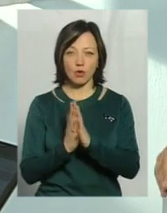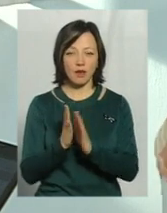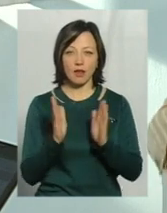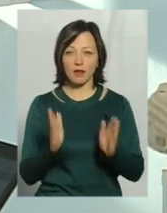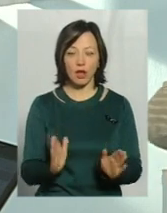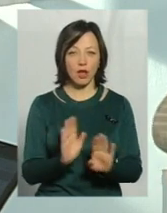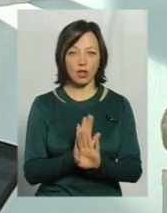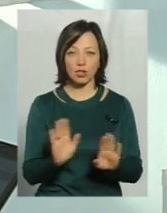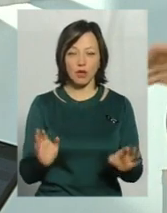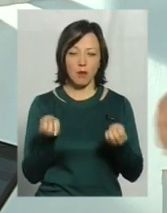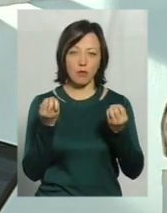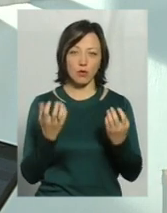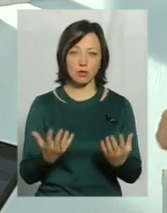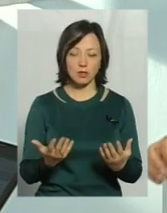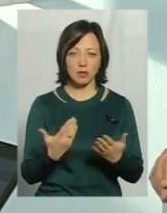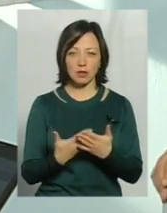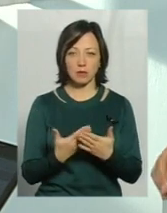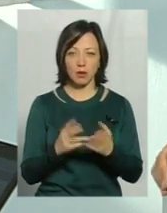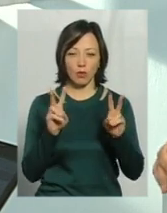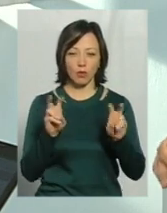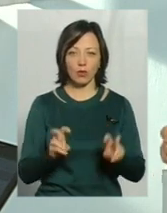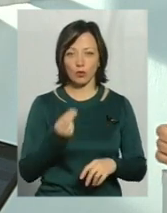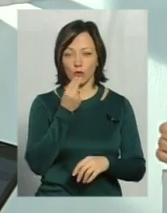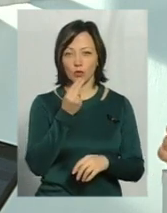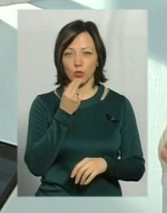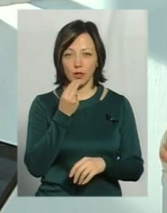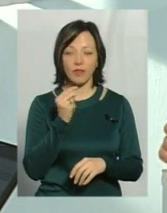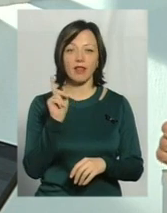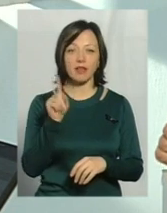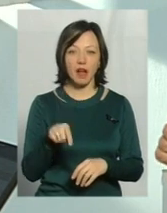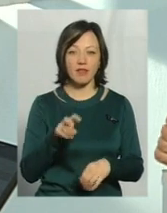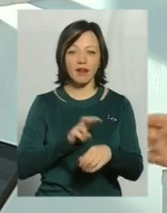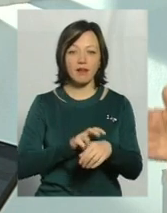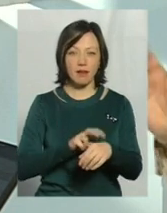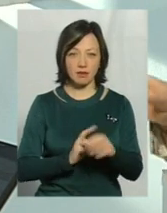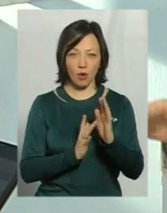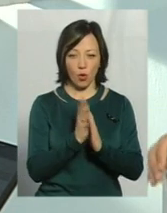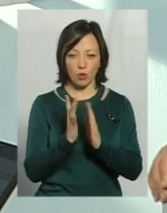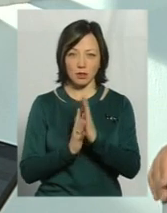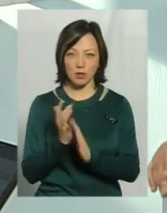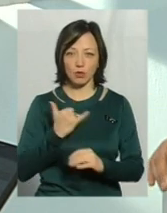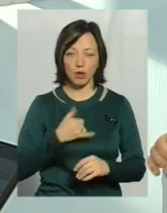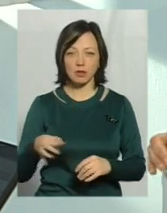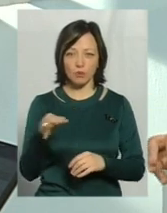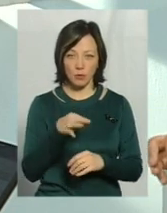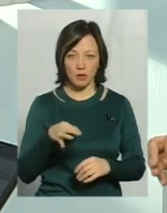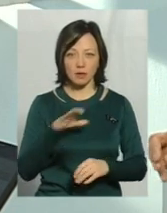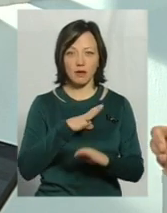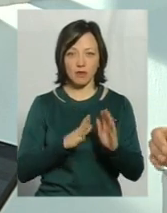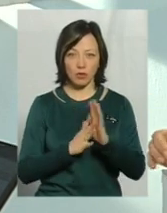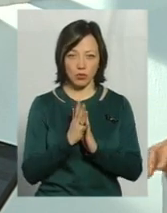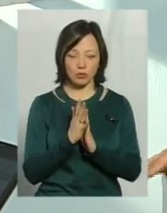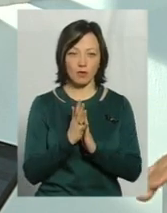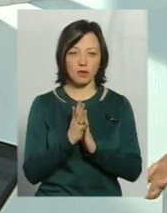лише простих якихось харчових продуктів, навіть лікарських рослин у нас в області вони вирощувались